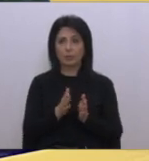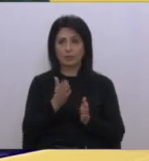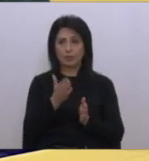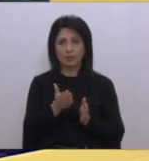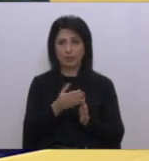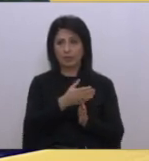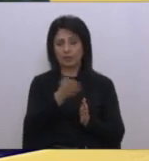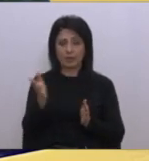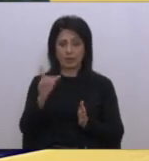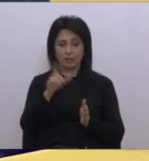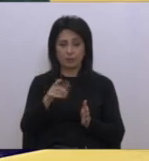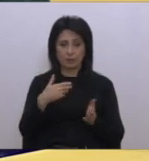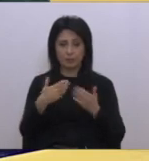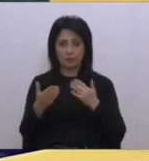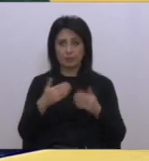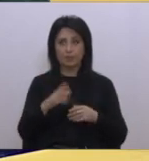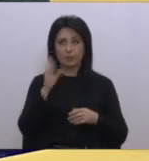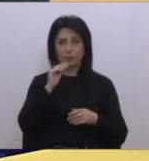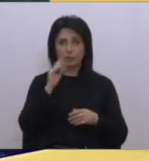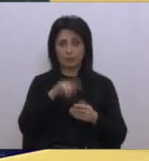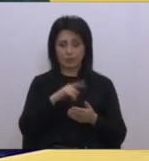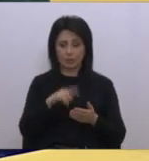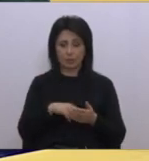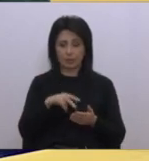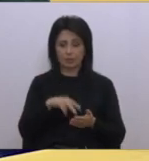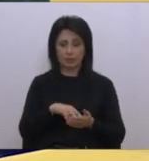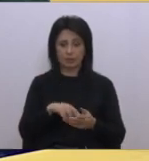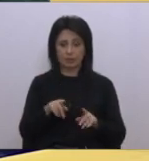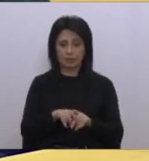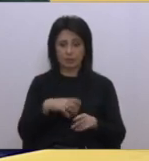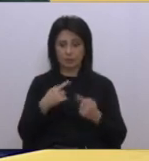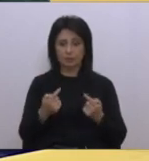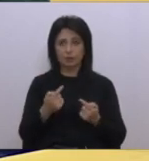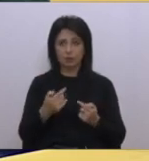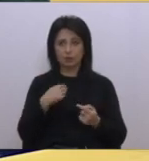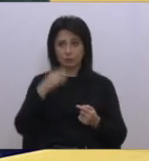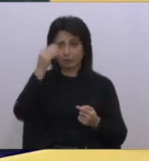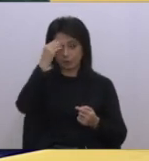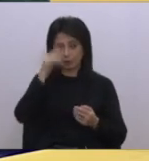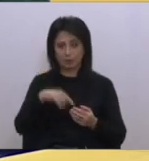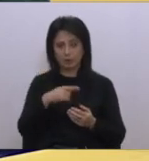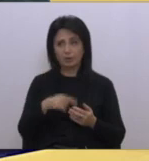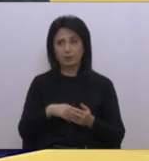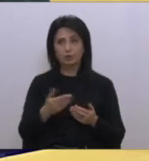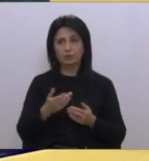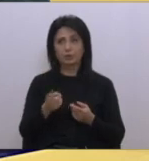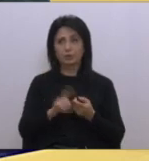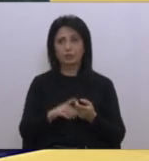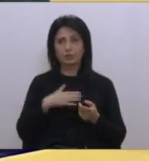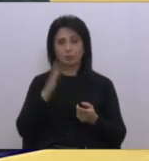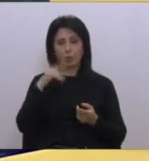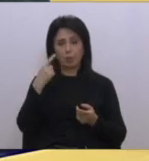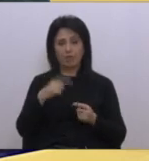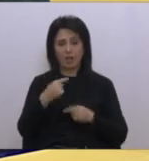დამი და ყველა ადამიანის მიმართ, რომ როდესაც საკითხი დგას ასეთი მნიშვნელოვანი, ჩემი აზრით, საკითხი, რომელიც ეხება ჩვენი